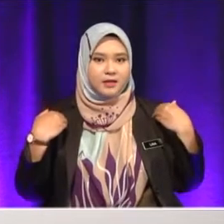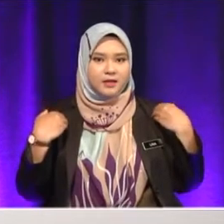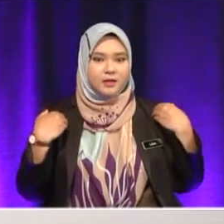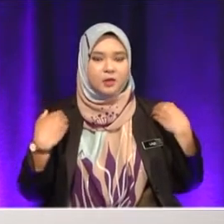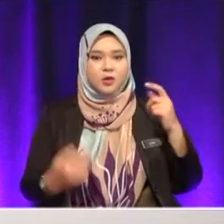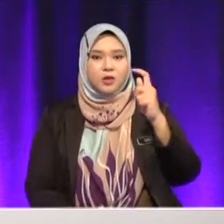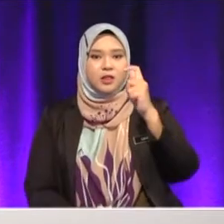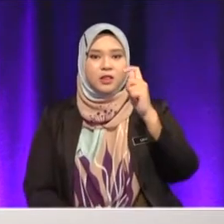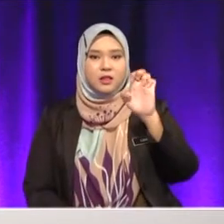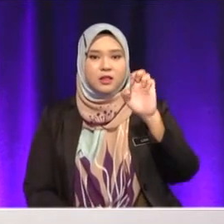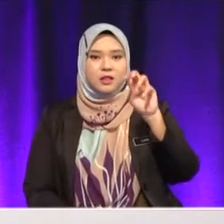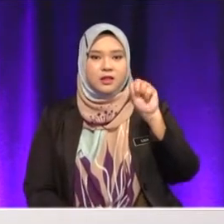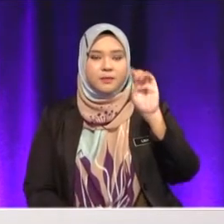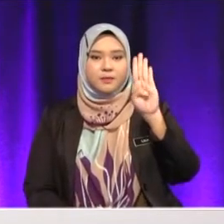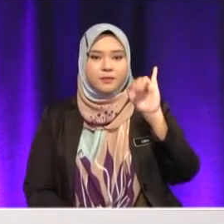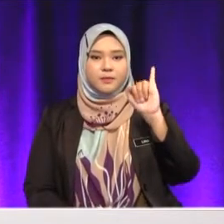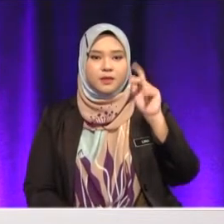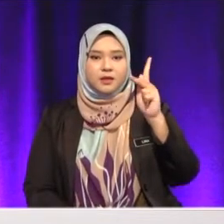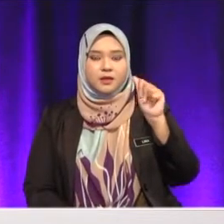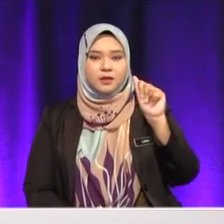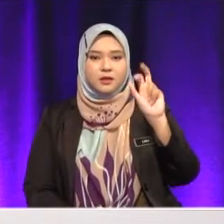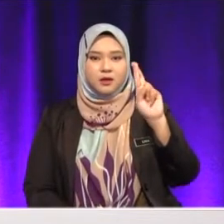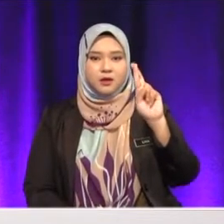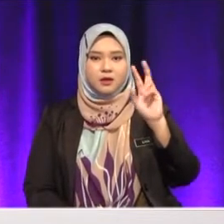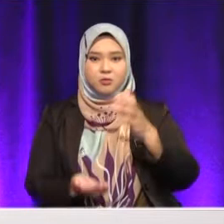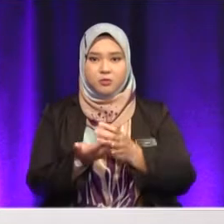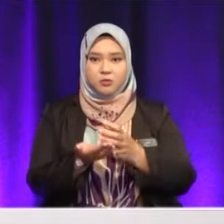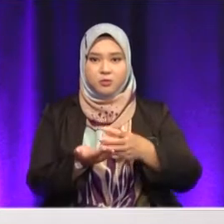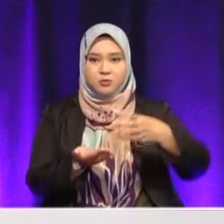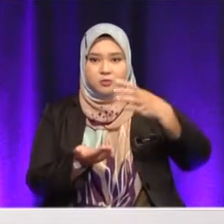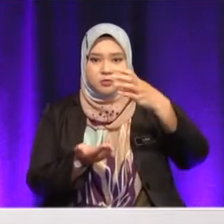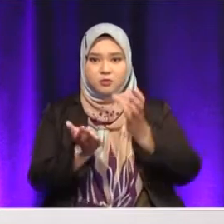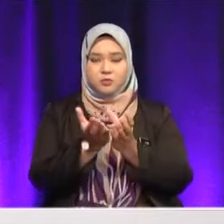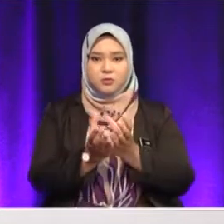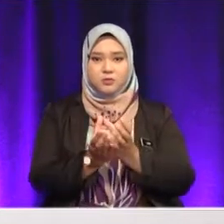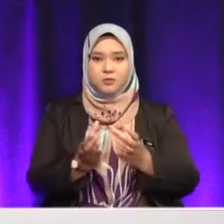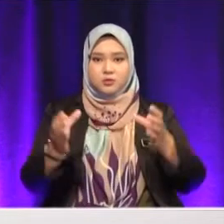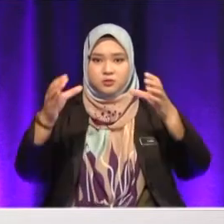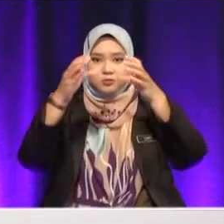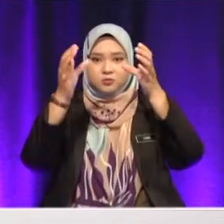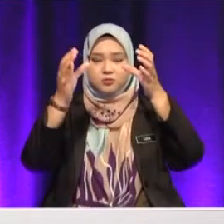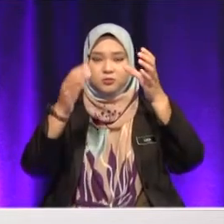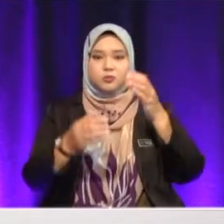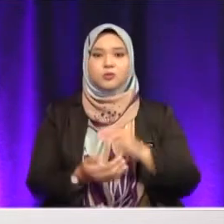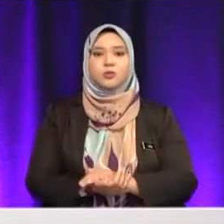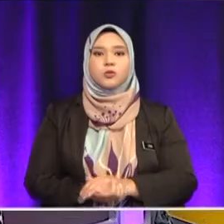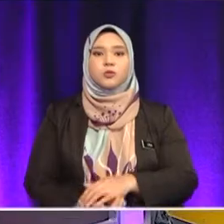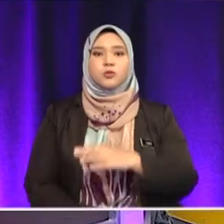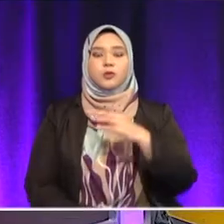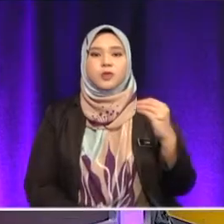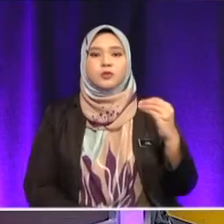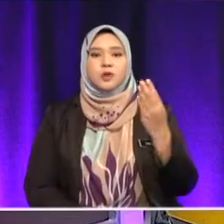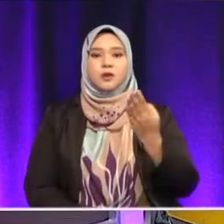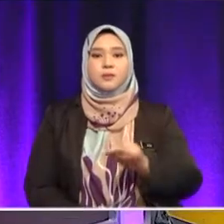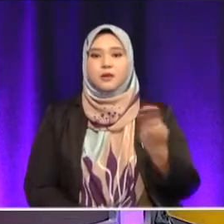sisa makanan dan rangka manusia telah ditemukan di Kajang di gua kajangnya Oke sebenarnya di sini